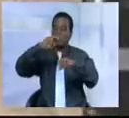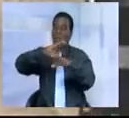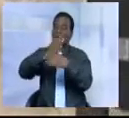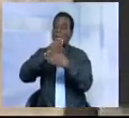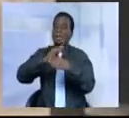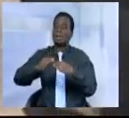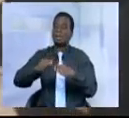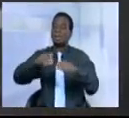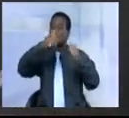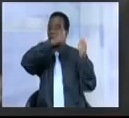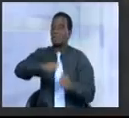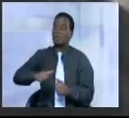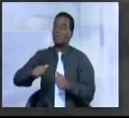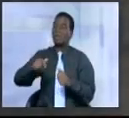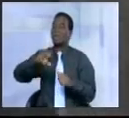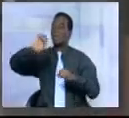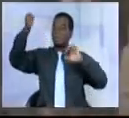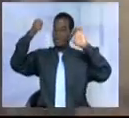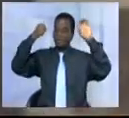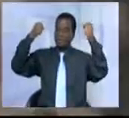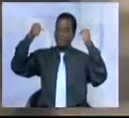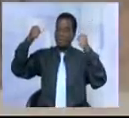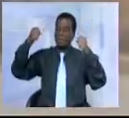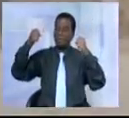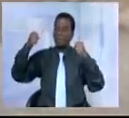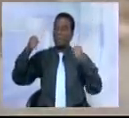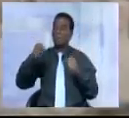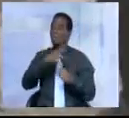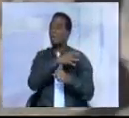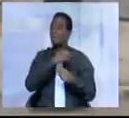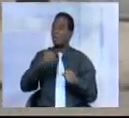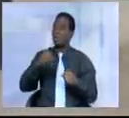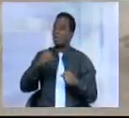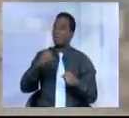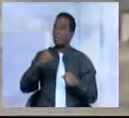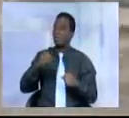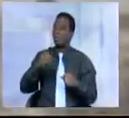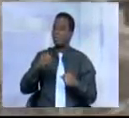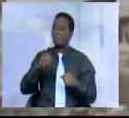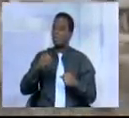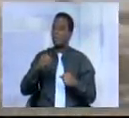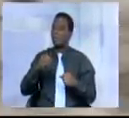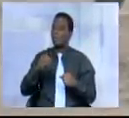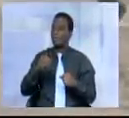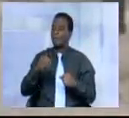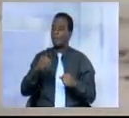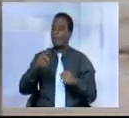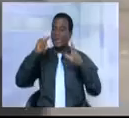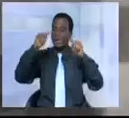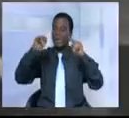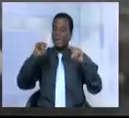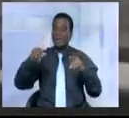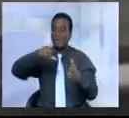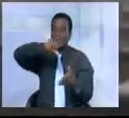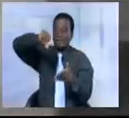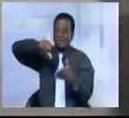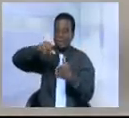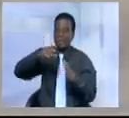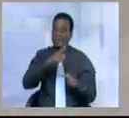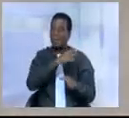pouvoir chiite et le tribut sunnite de la région, Bagdad s'active et le montre. La télévision irakienne a diffusé les